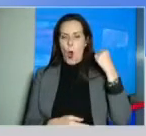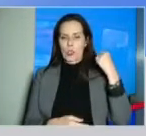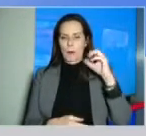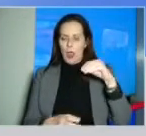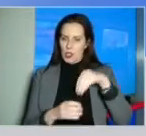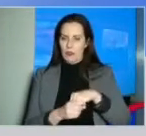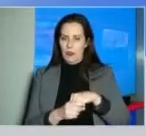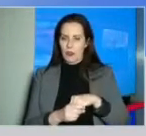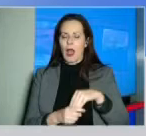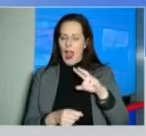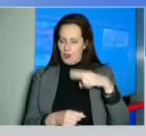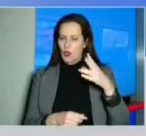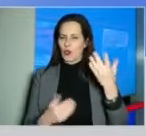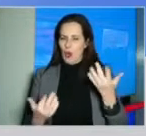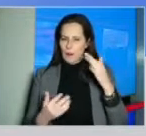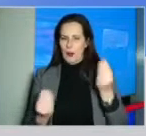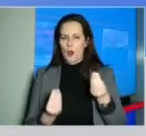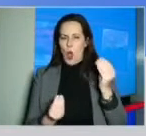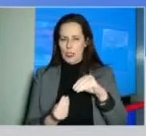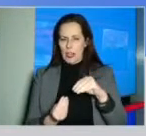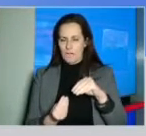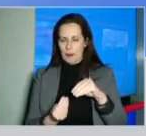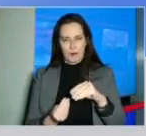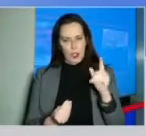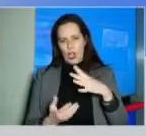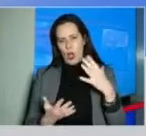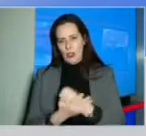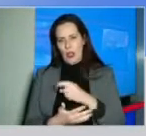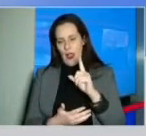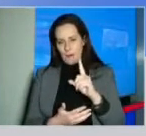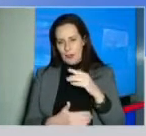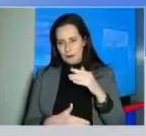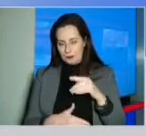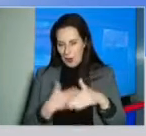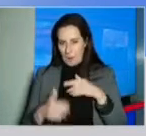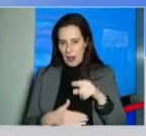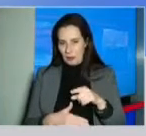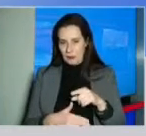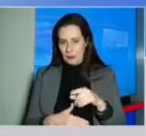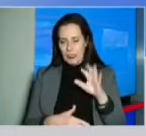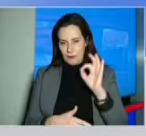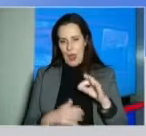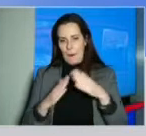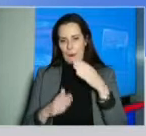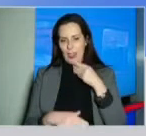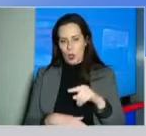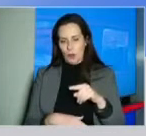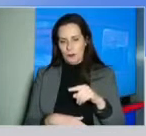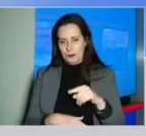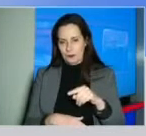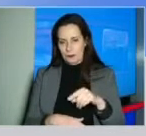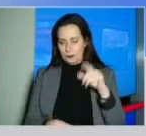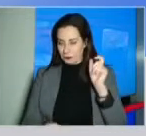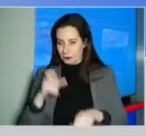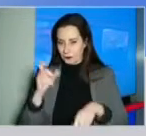לישראל כנראה, אבל היו לכך עוד כל מיני דברים שם בשידוך הזה לא הצליח, אבל המהלך הזה לדעתי צפוי לפגוע בבית היהודי, בשעה